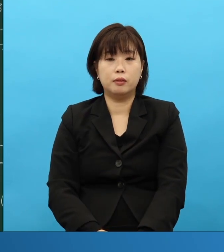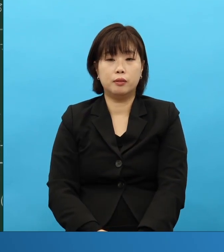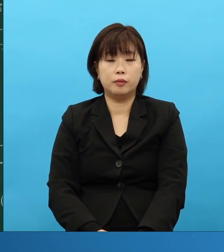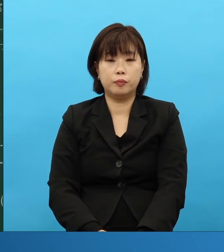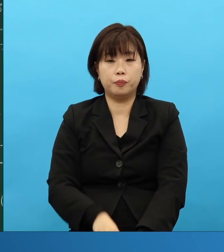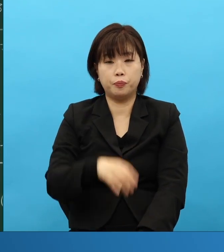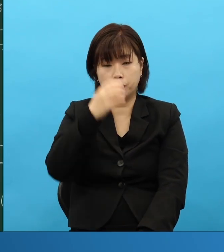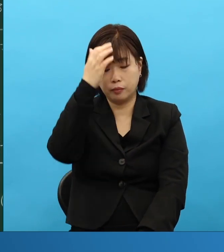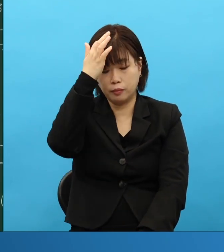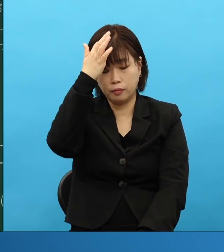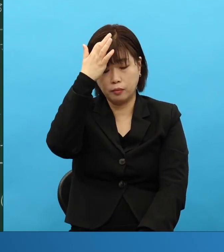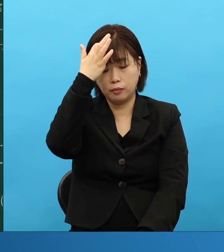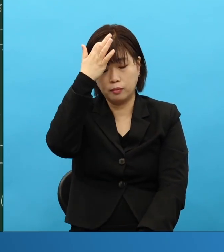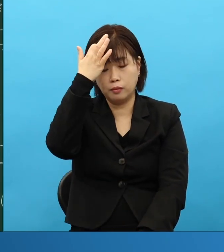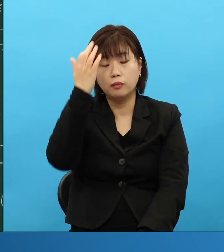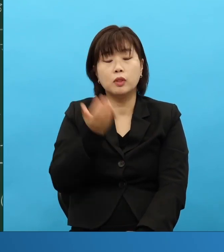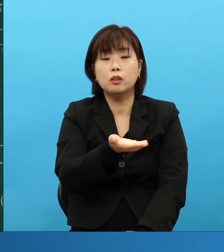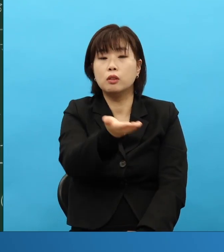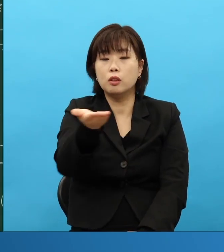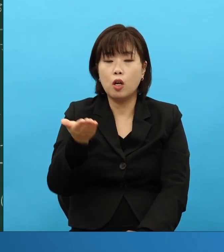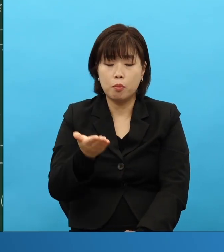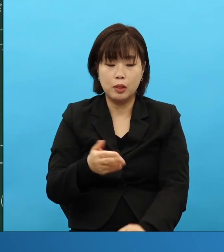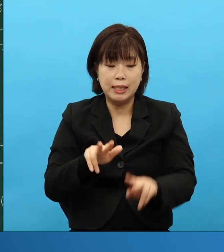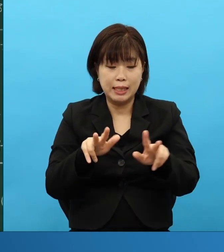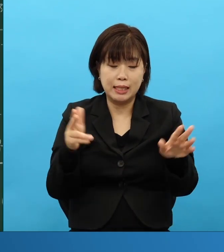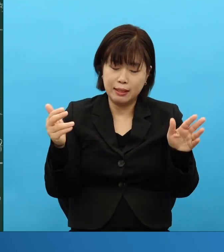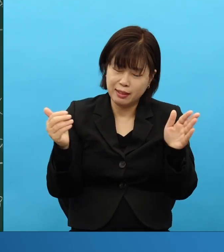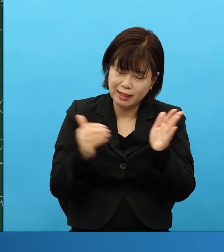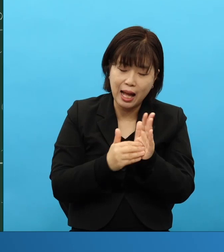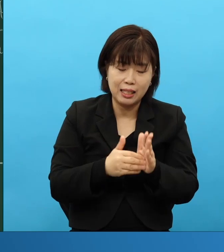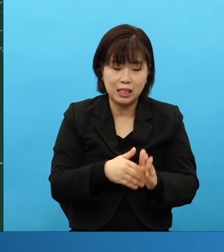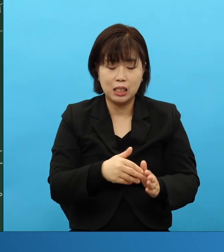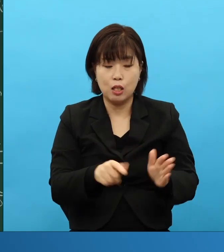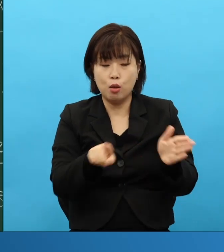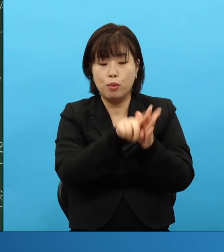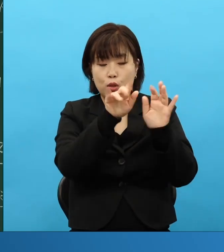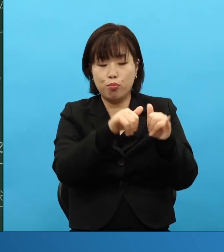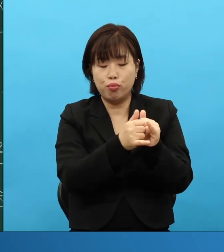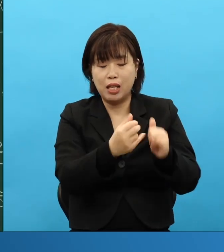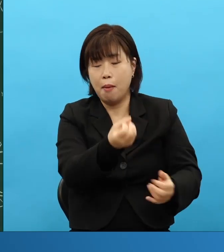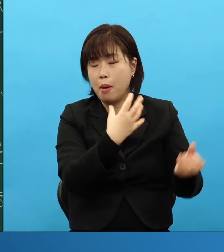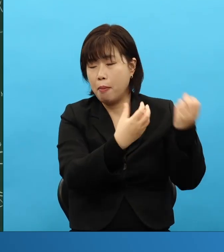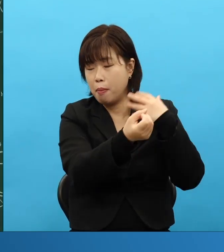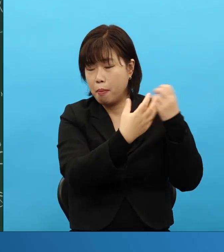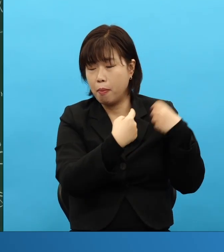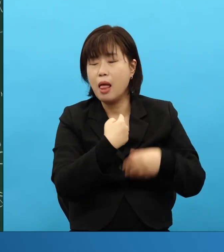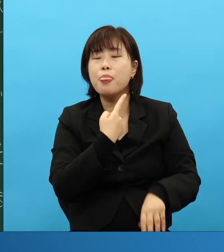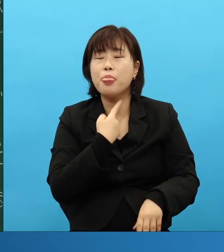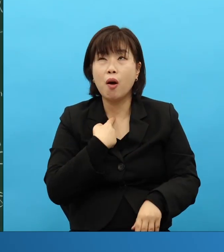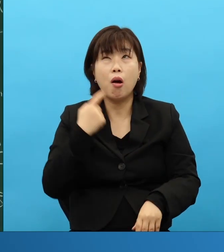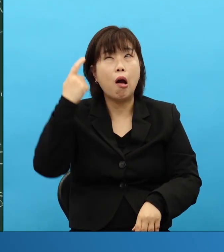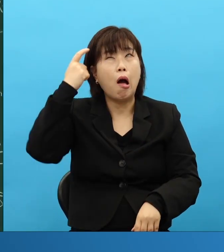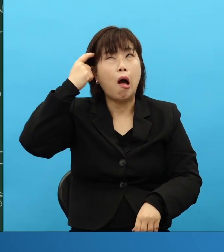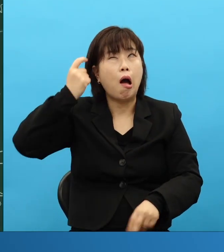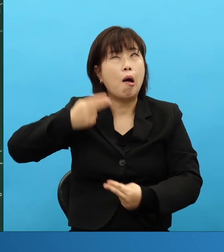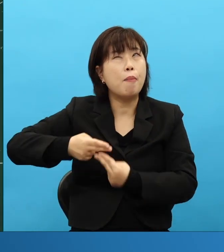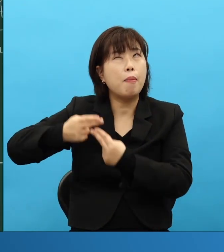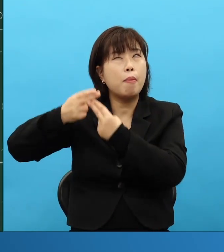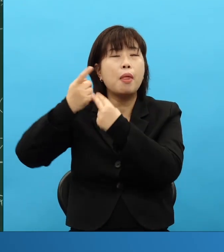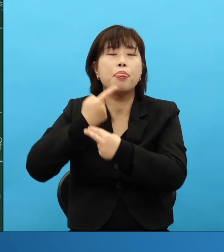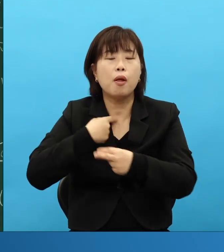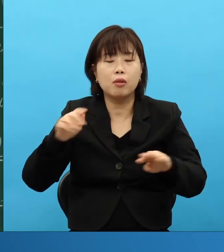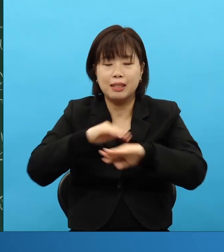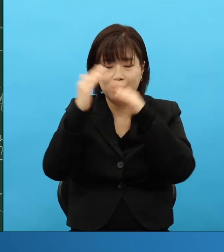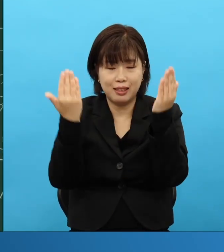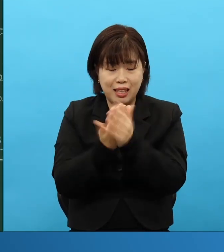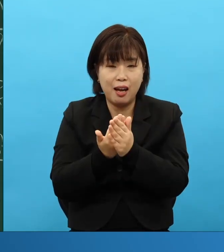싹 내버리고 가세요. 你们耳边的所有的谎言全部要撇弃。 여러분 미래 걱정됩니까? 하나님이 你 책임지십니다. 们的未来担心吗？